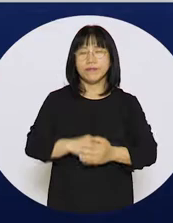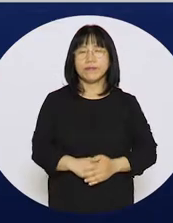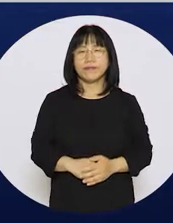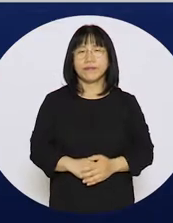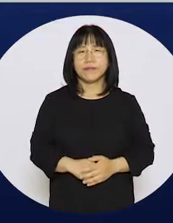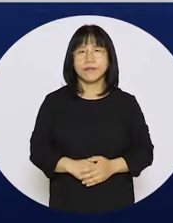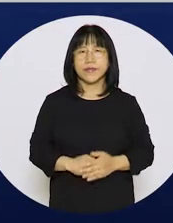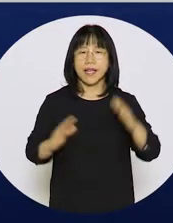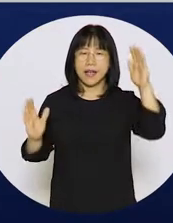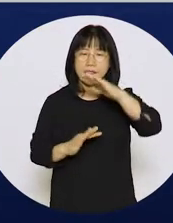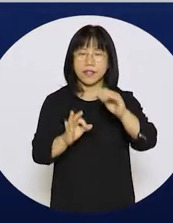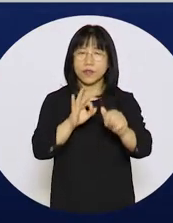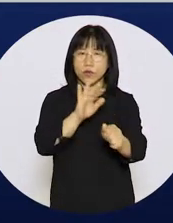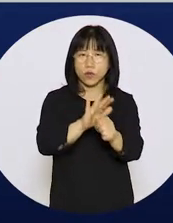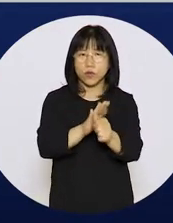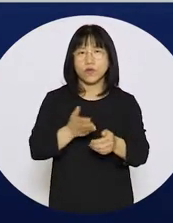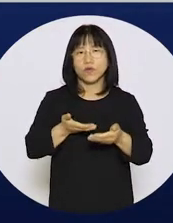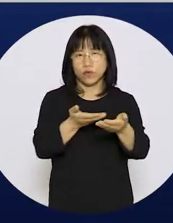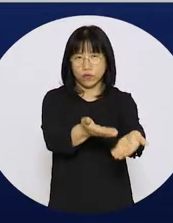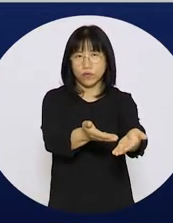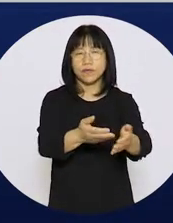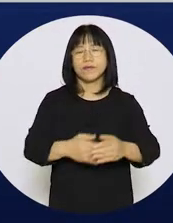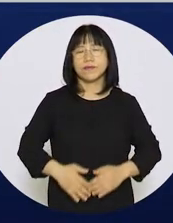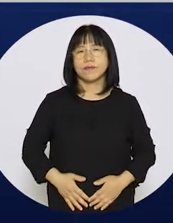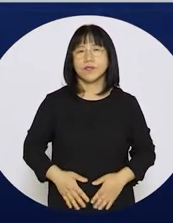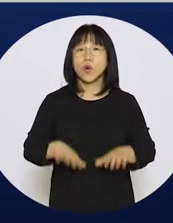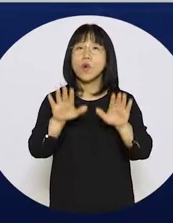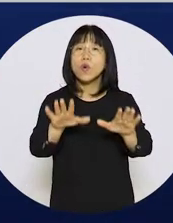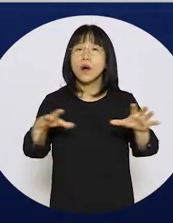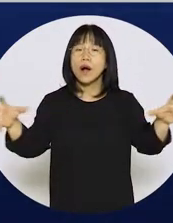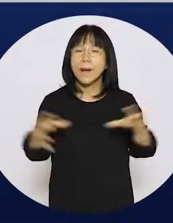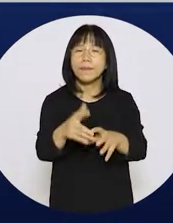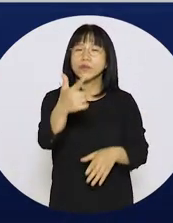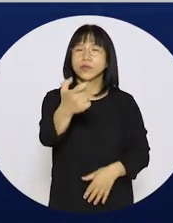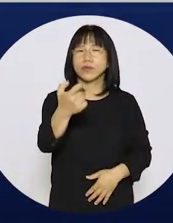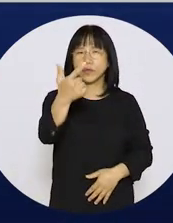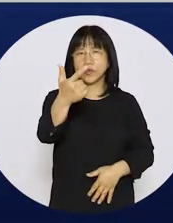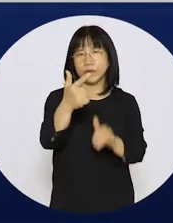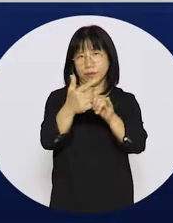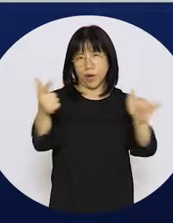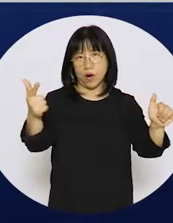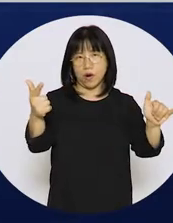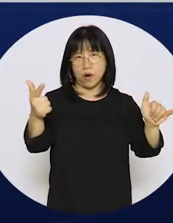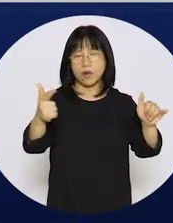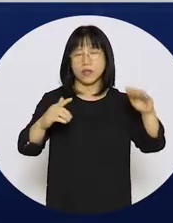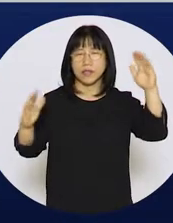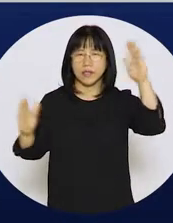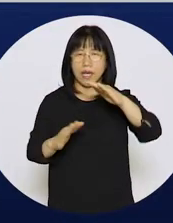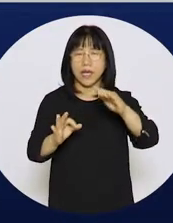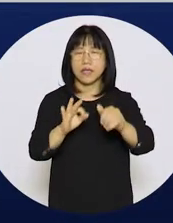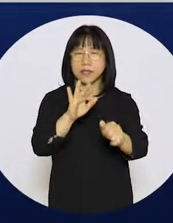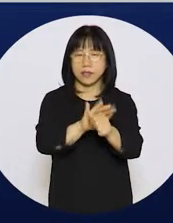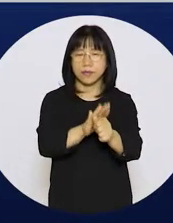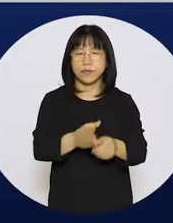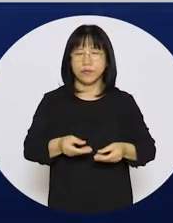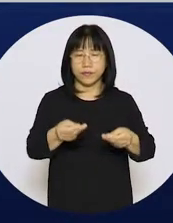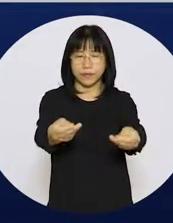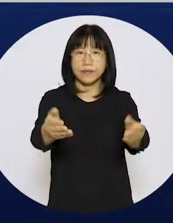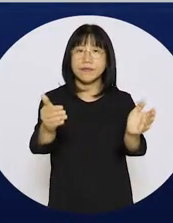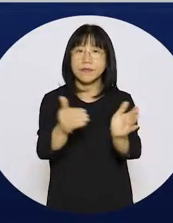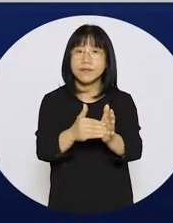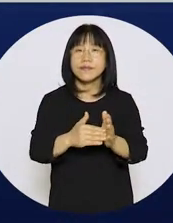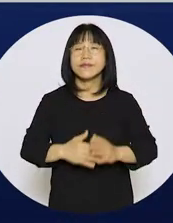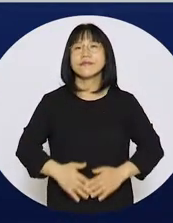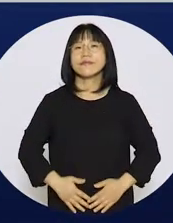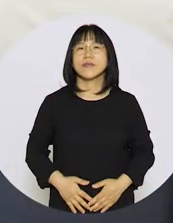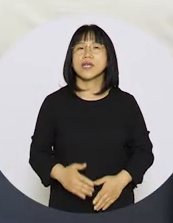장학생을 선발해 장학금을 지원하고 있는데요. 올해도 모두 66명에게 따뜻한 마음을 담아 장학금을